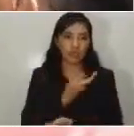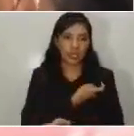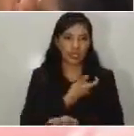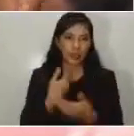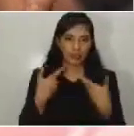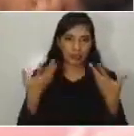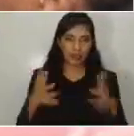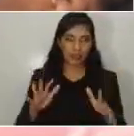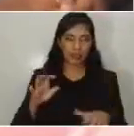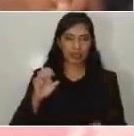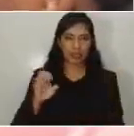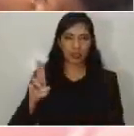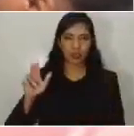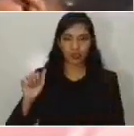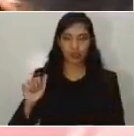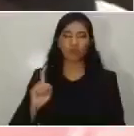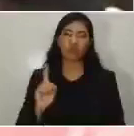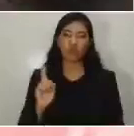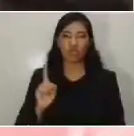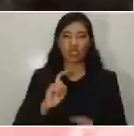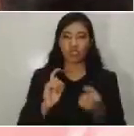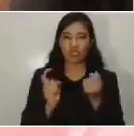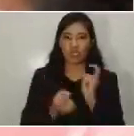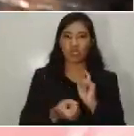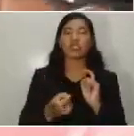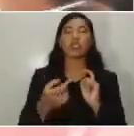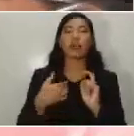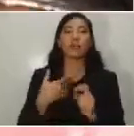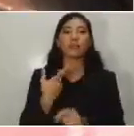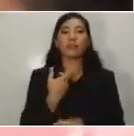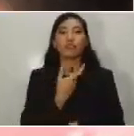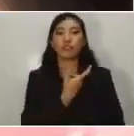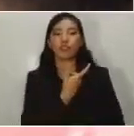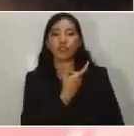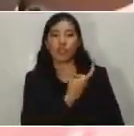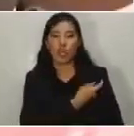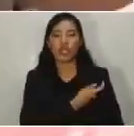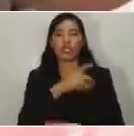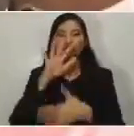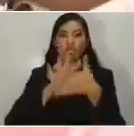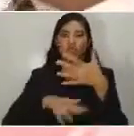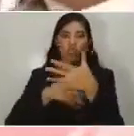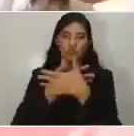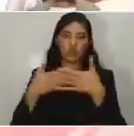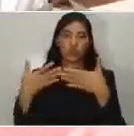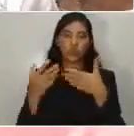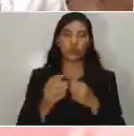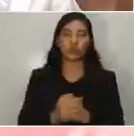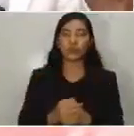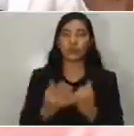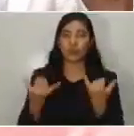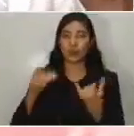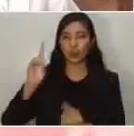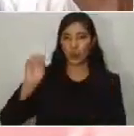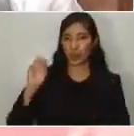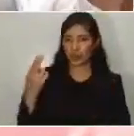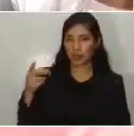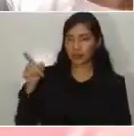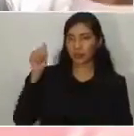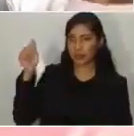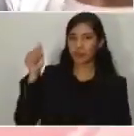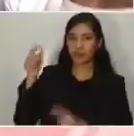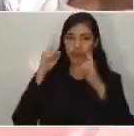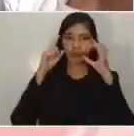Aral na to, hindi katulad nung mga during the vaccine development, mga 30 to 40,000. Ito ang mga ginagamit